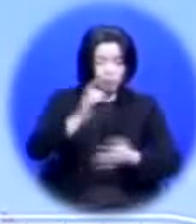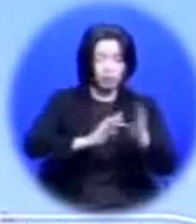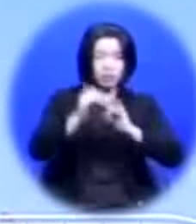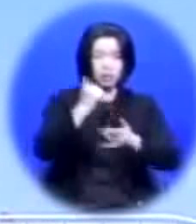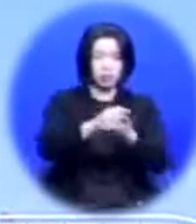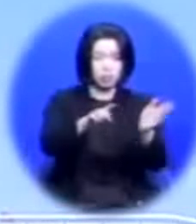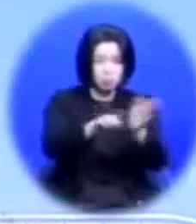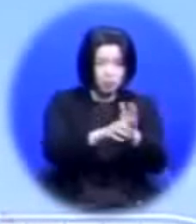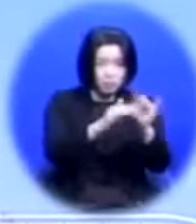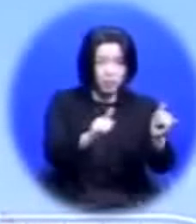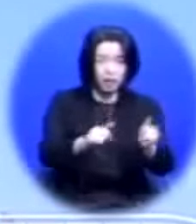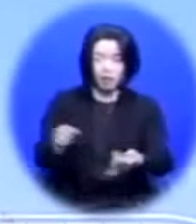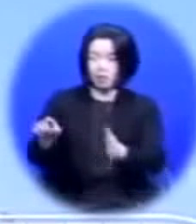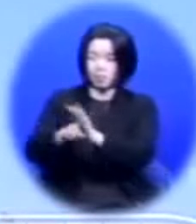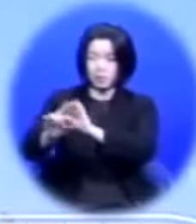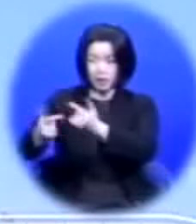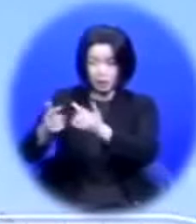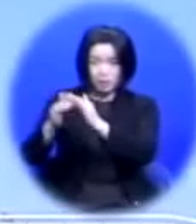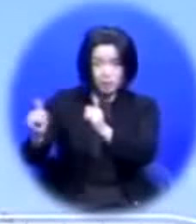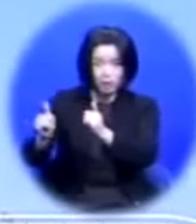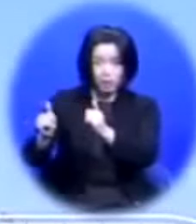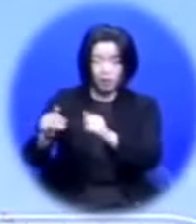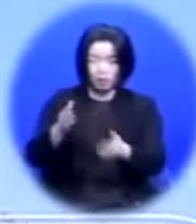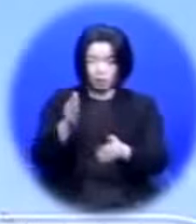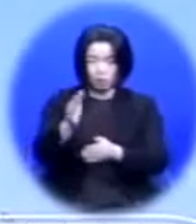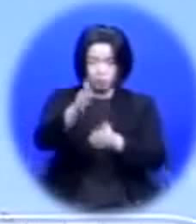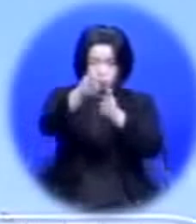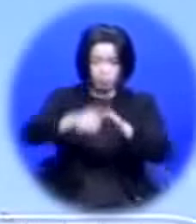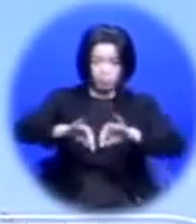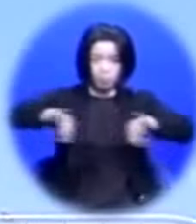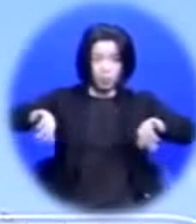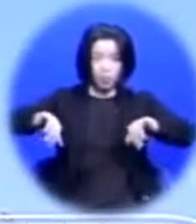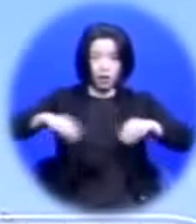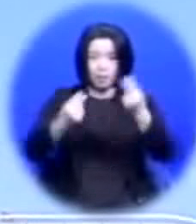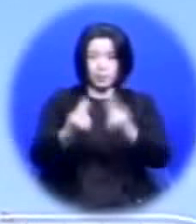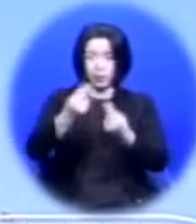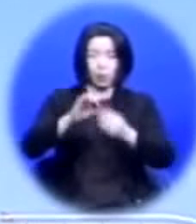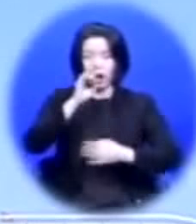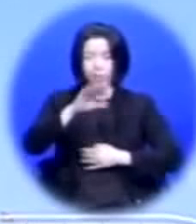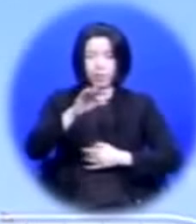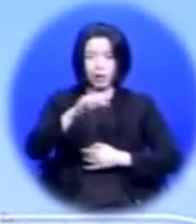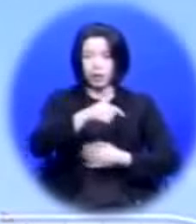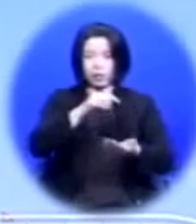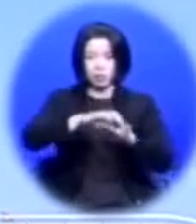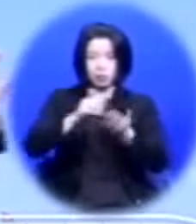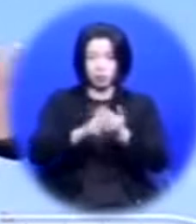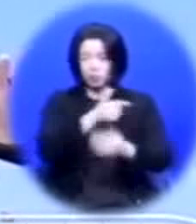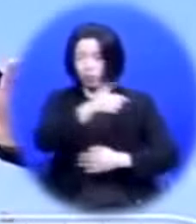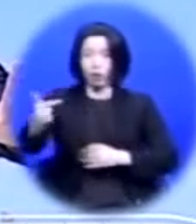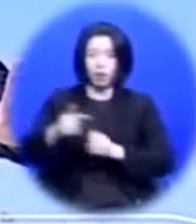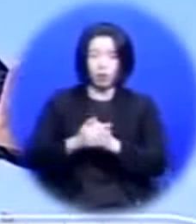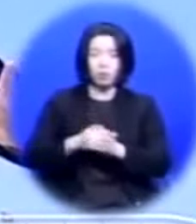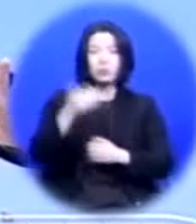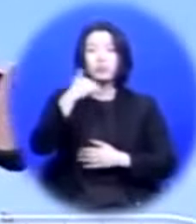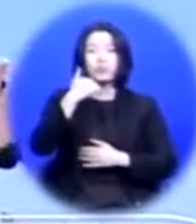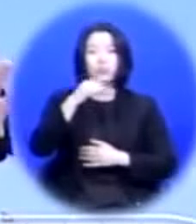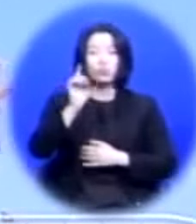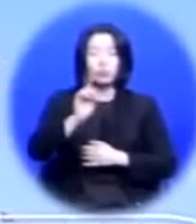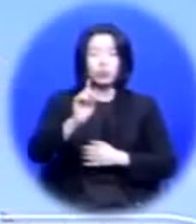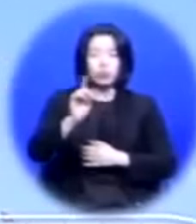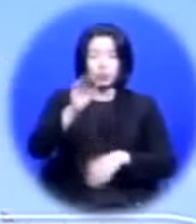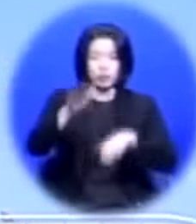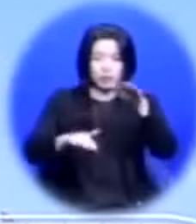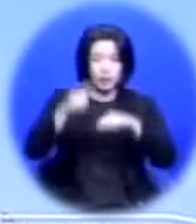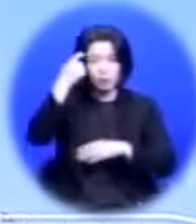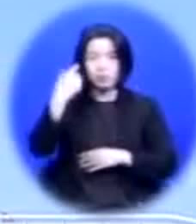사람과 예수 안 믿는 사람이 이건 비교가 안 될 정도 차이가 있는데 무슨 차이지요